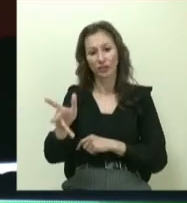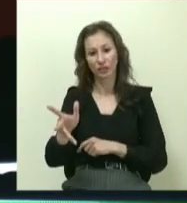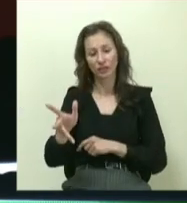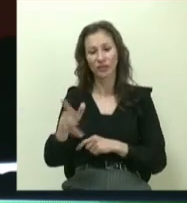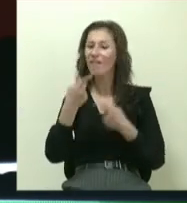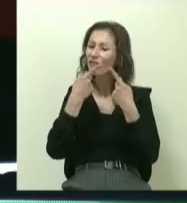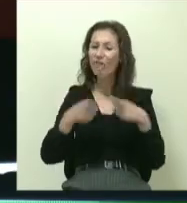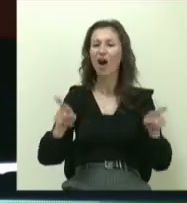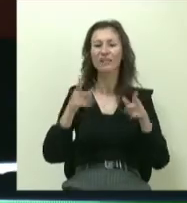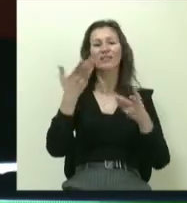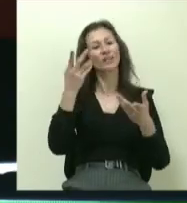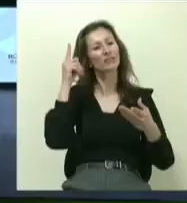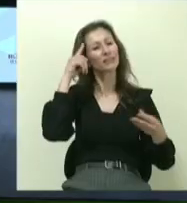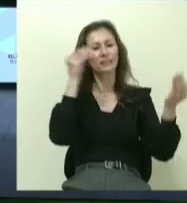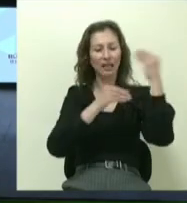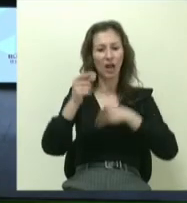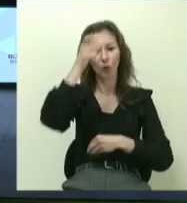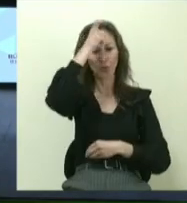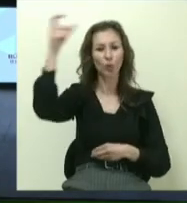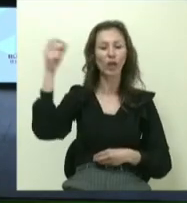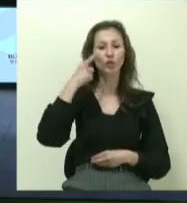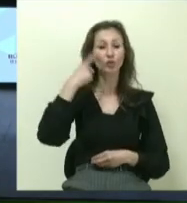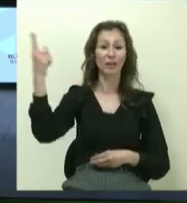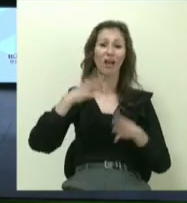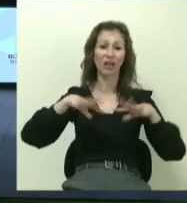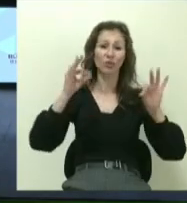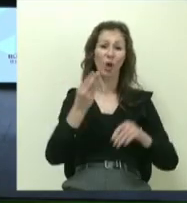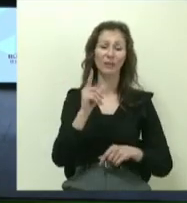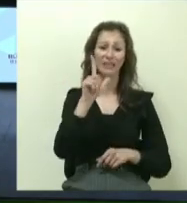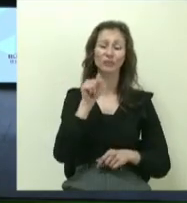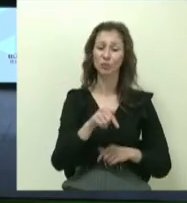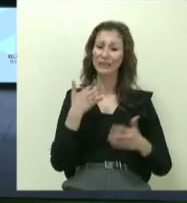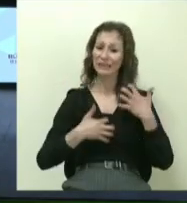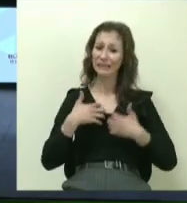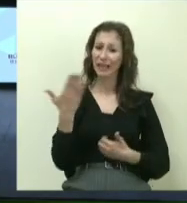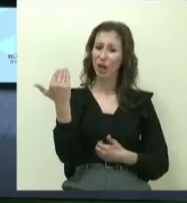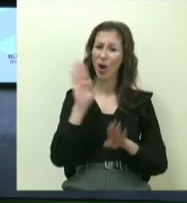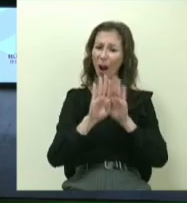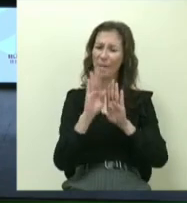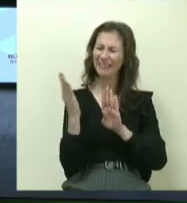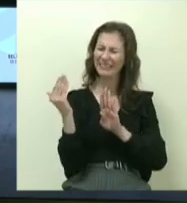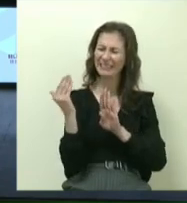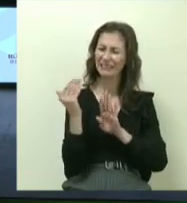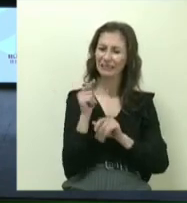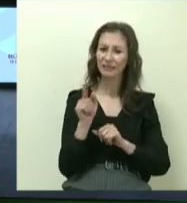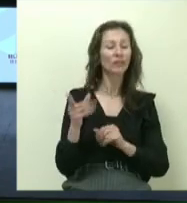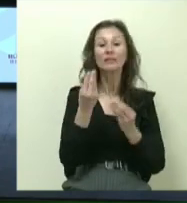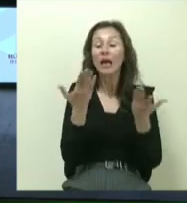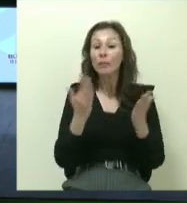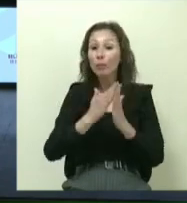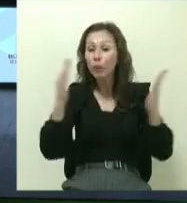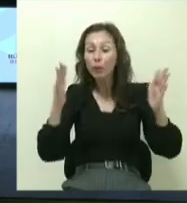farklı senaryolar için Türkiye Cumhuriyeti'nin hazır olması lazım bu krizler geliyor kapıda ne ölçekte ne